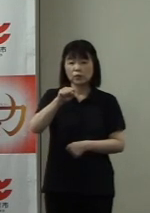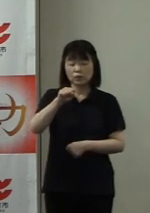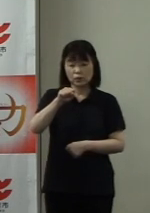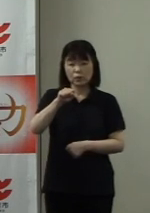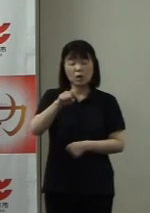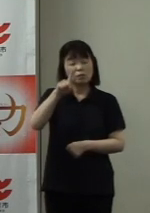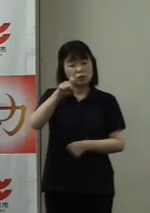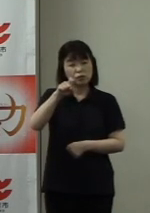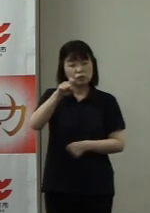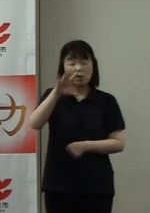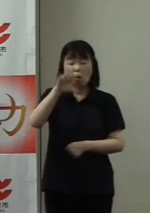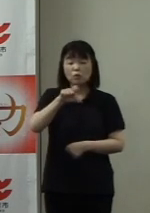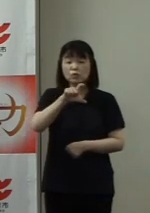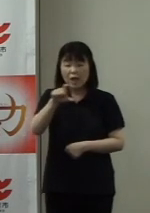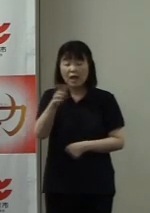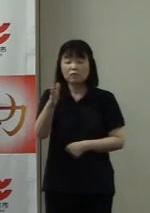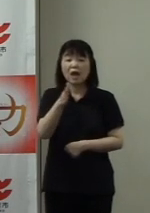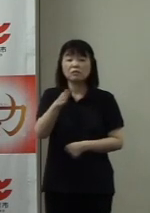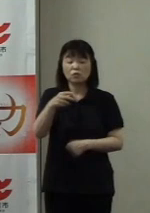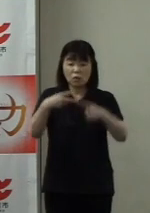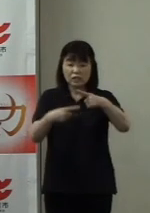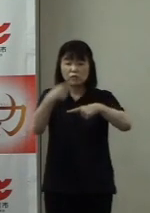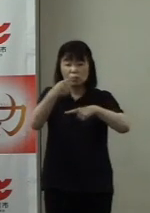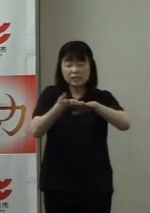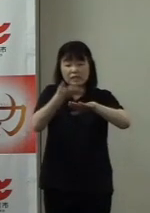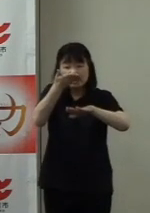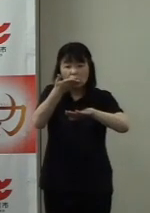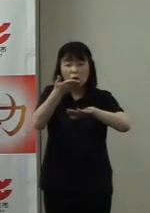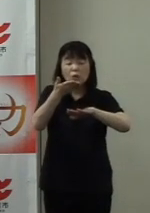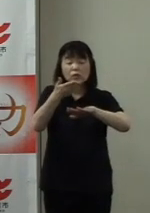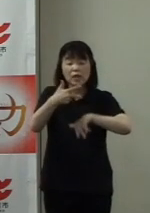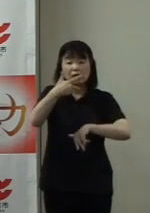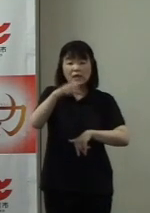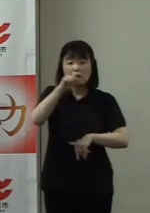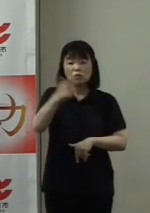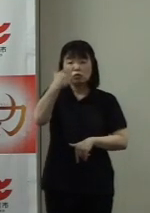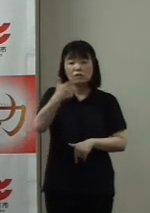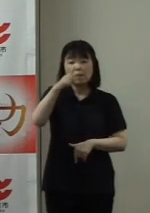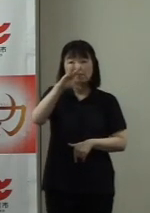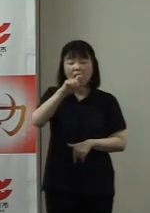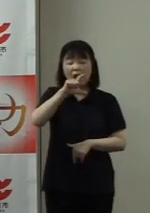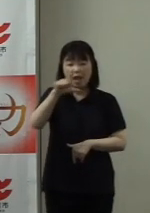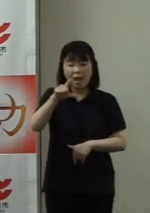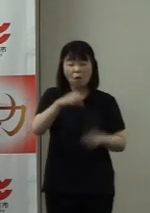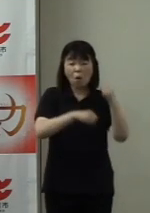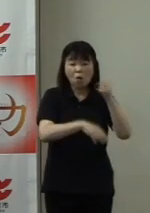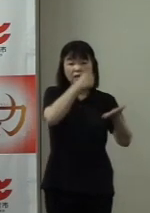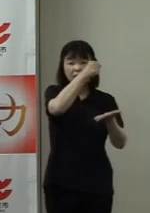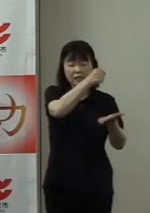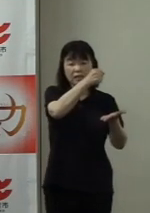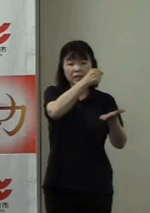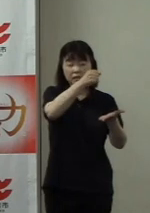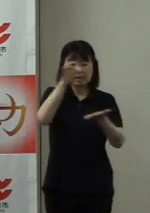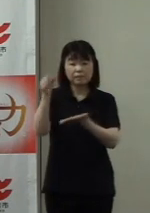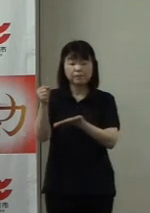約10億円ございます。これの2分の1以上ということで、7億6000万円を基金に